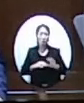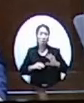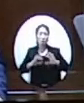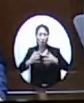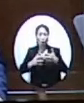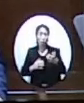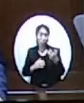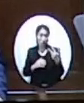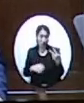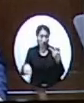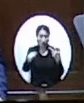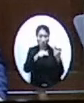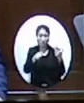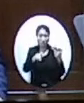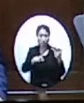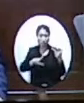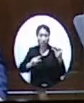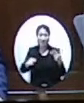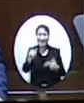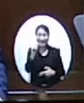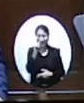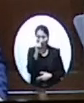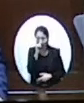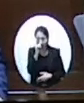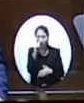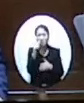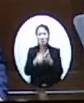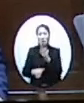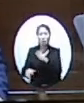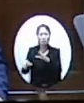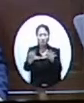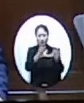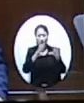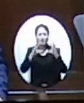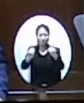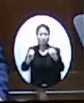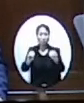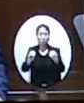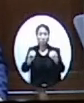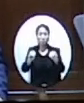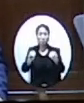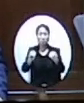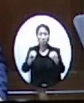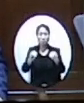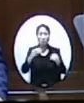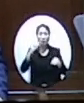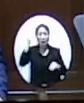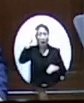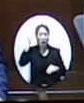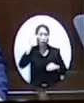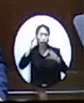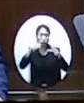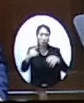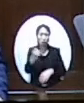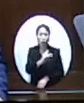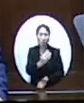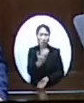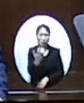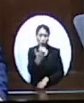국가에서 모든 성면 함유 제품 사용을 금지했습니다. 우리나라는